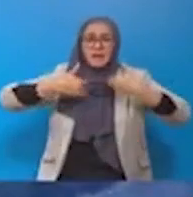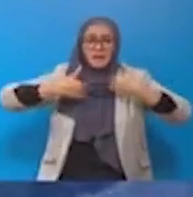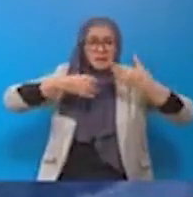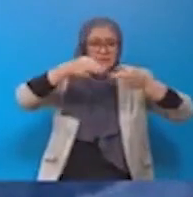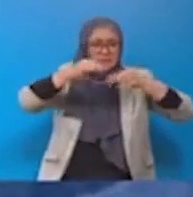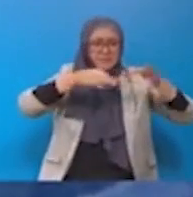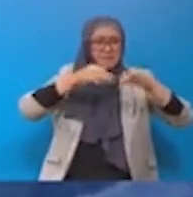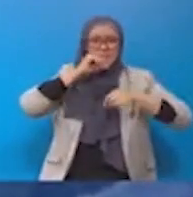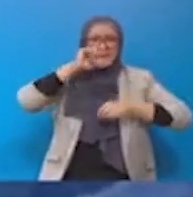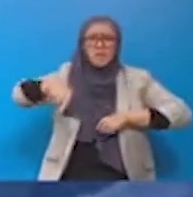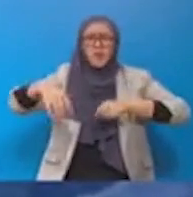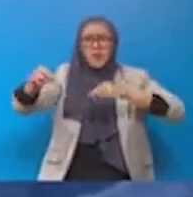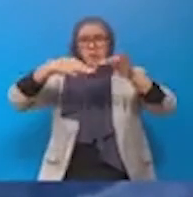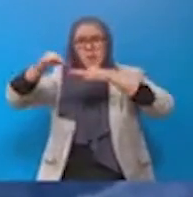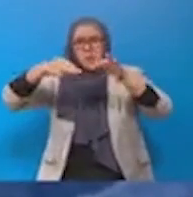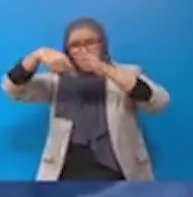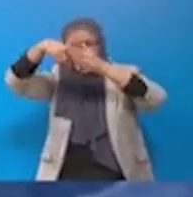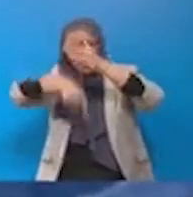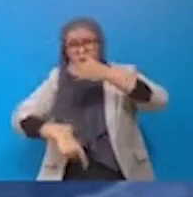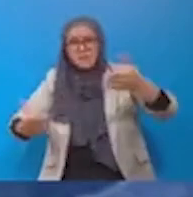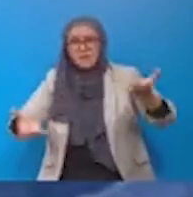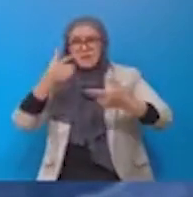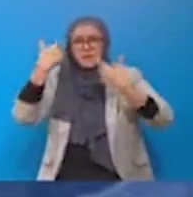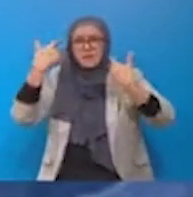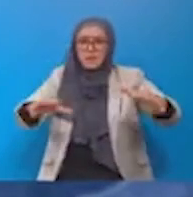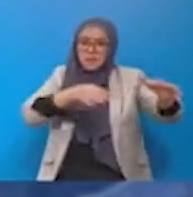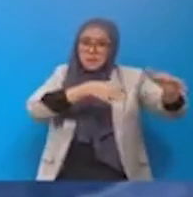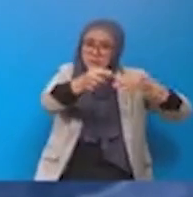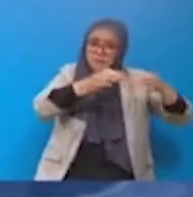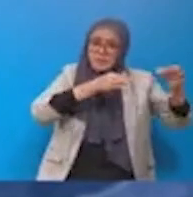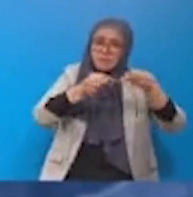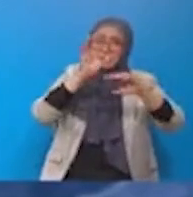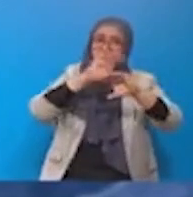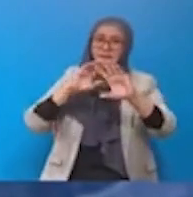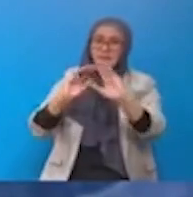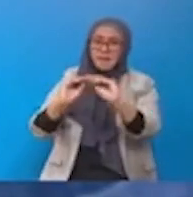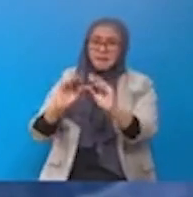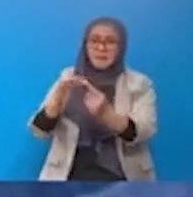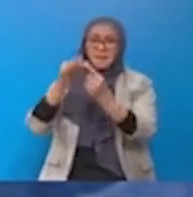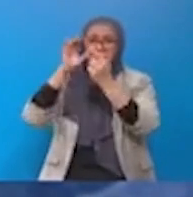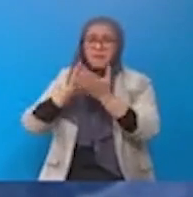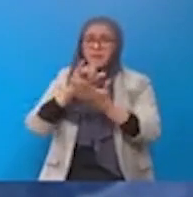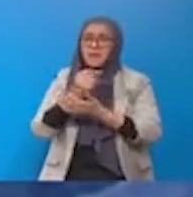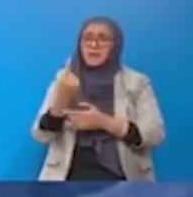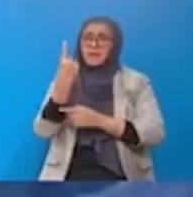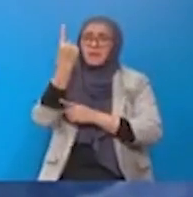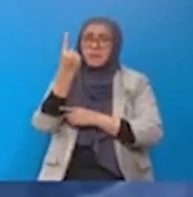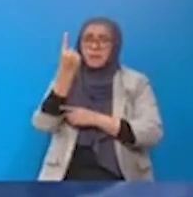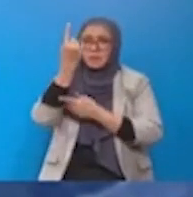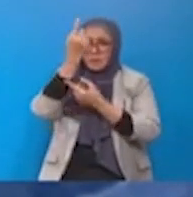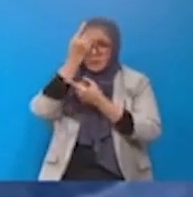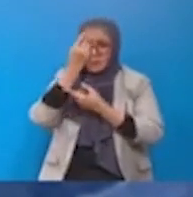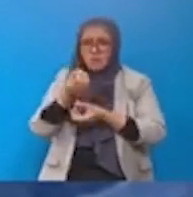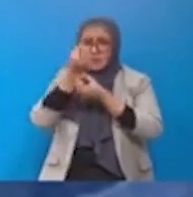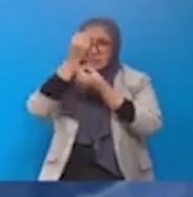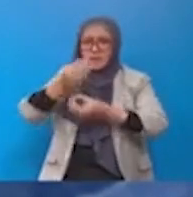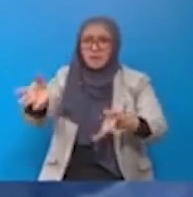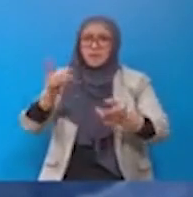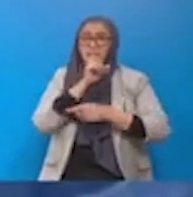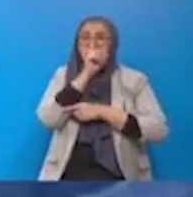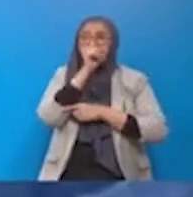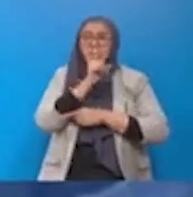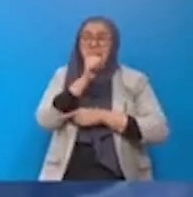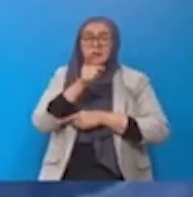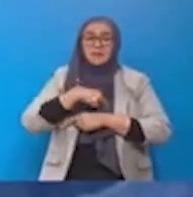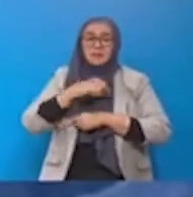jelaskan sedikit sedih karena telah dijelaskan dan satu perkembangannya sendok beritahu sepatutnya kita tidak war-war kan kau ini untuk